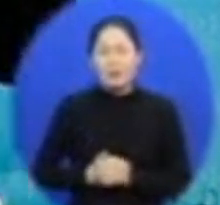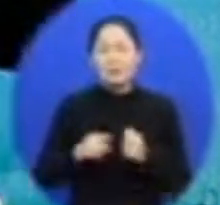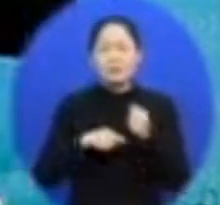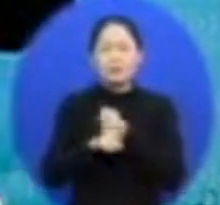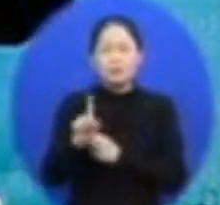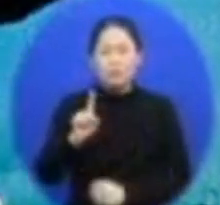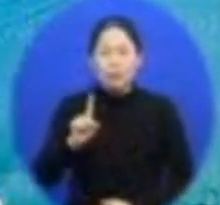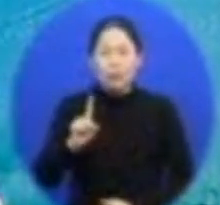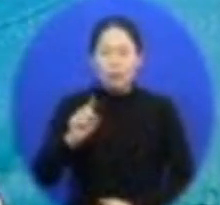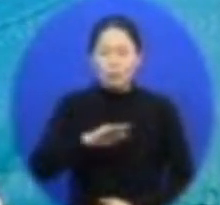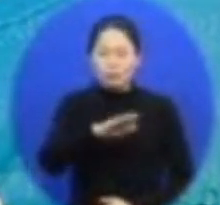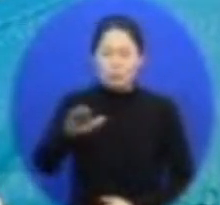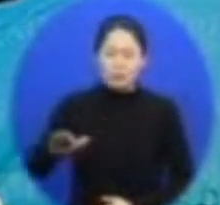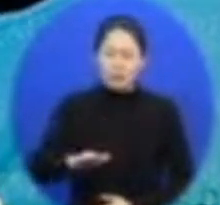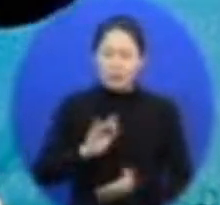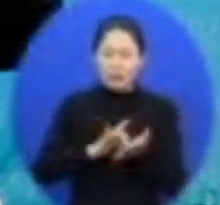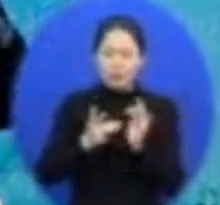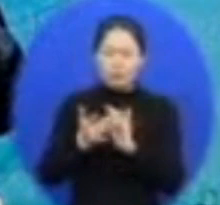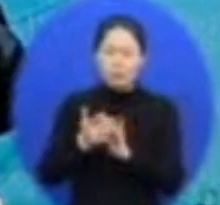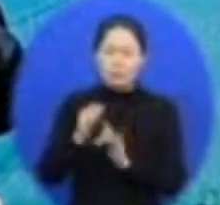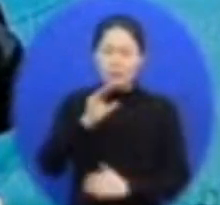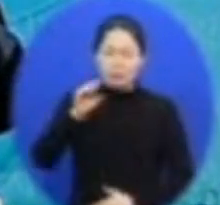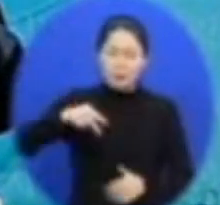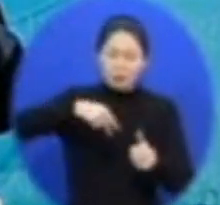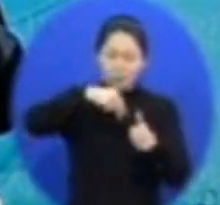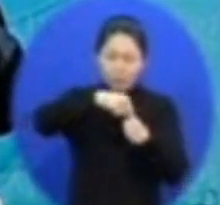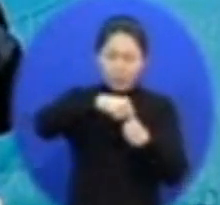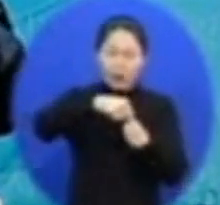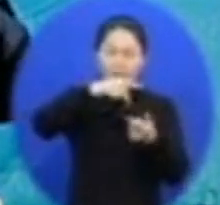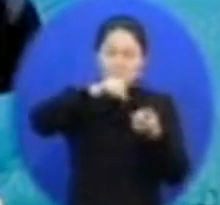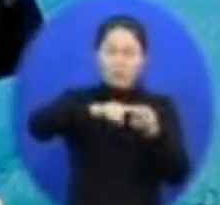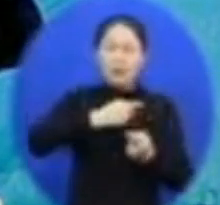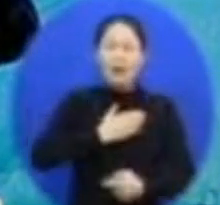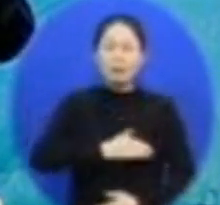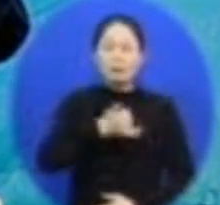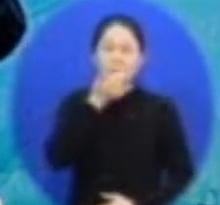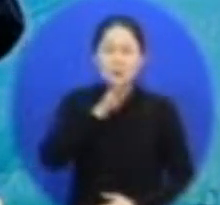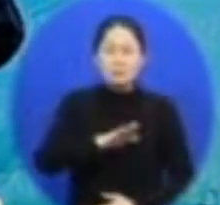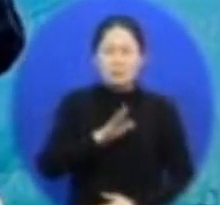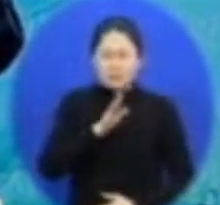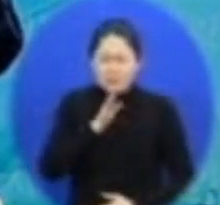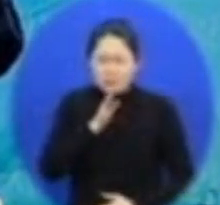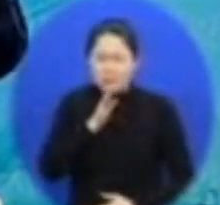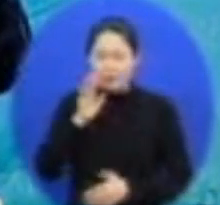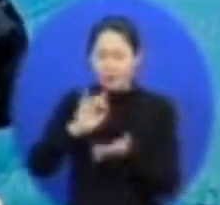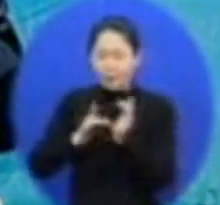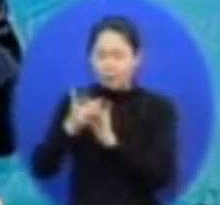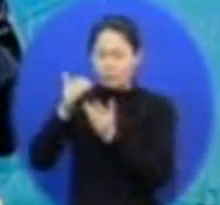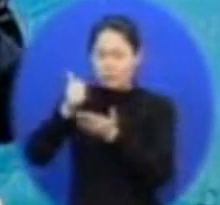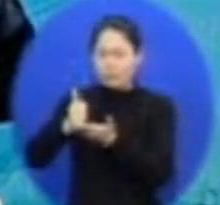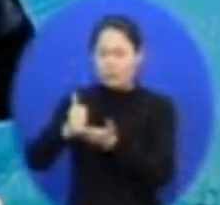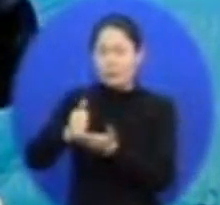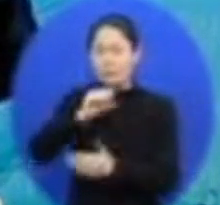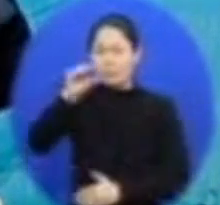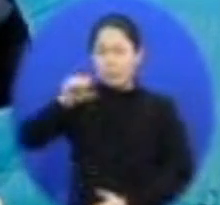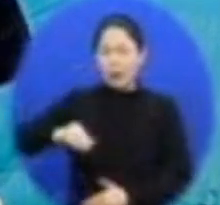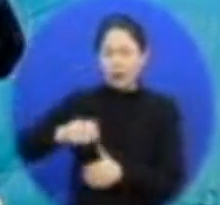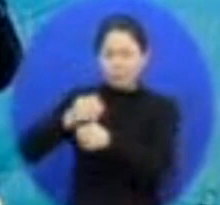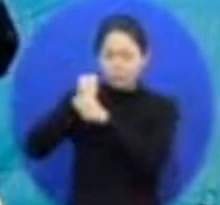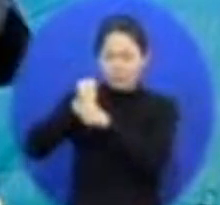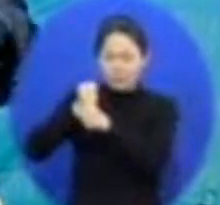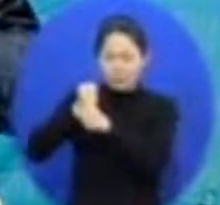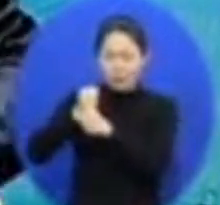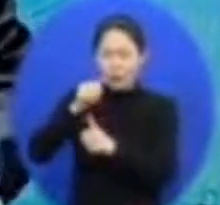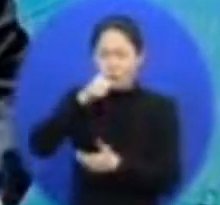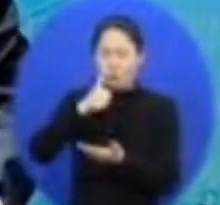예수님이 십자가에 죽으신 것을 알지만 실제로 예수님의 십자가를 붙잡고 죄와